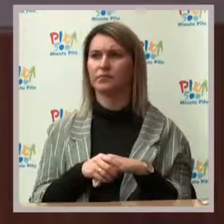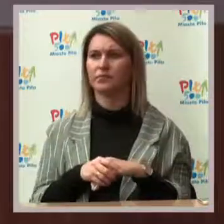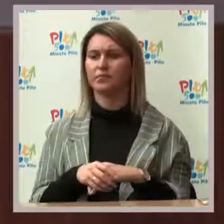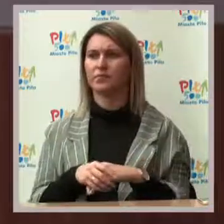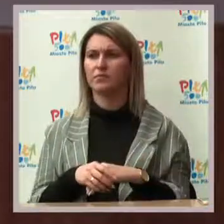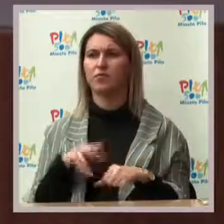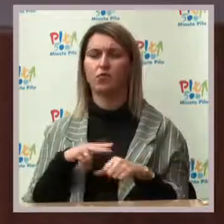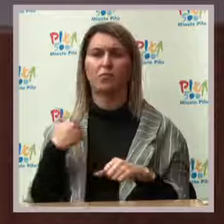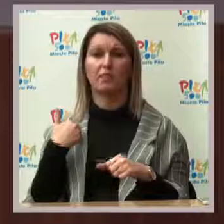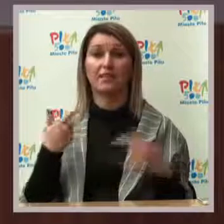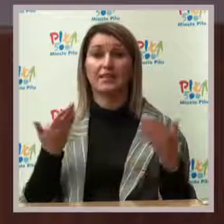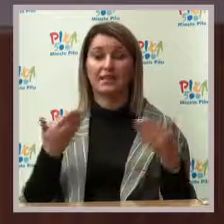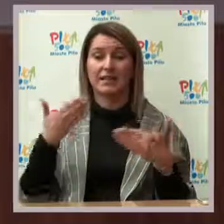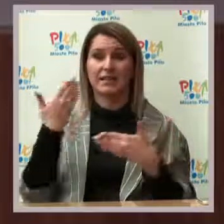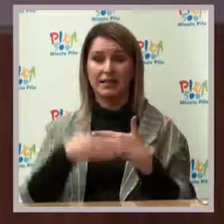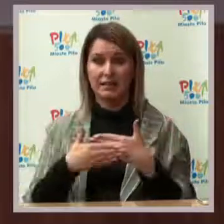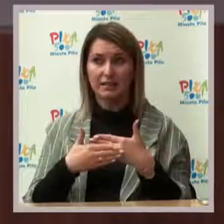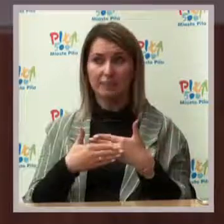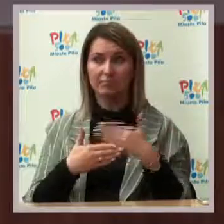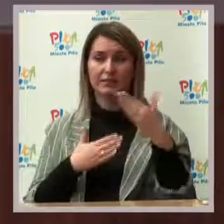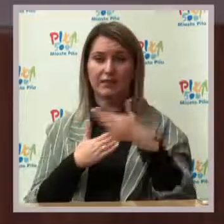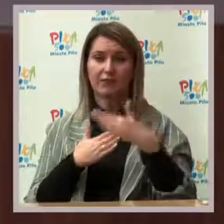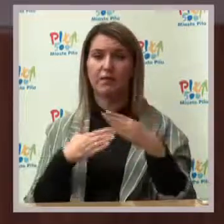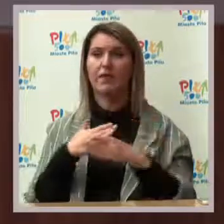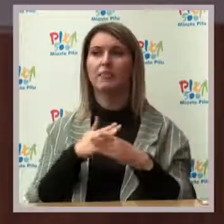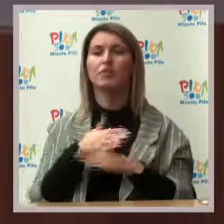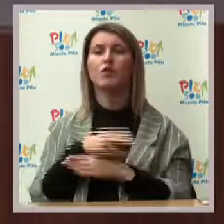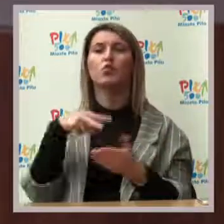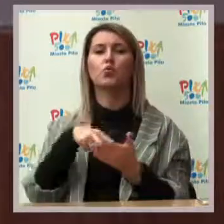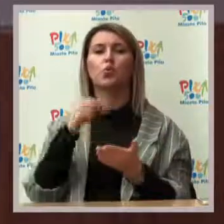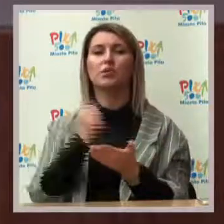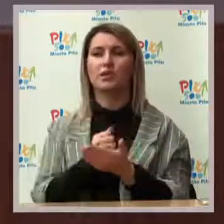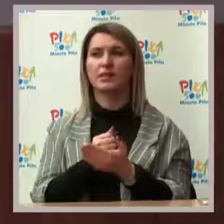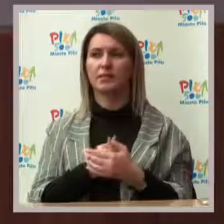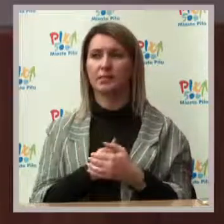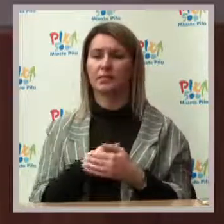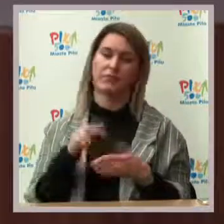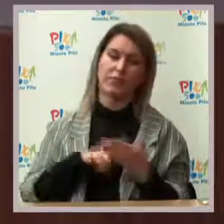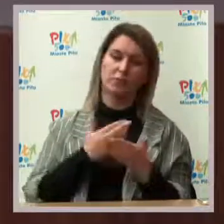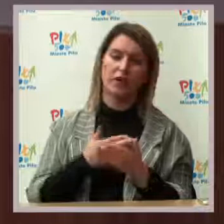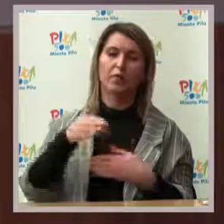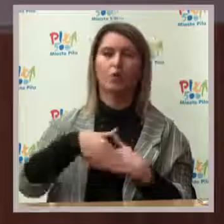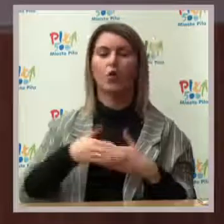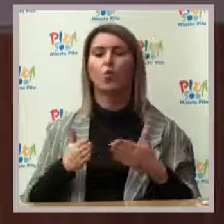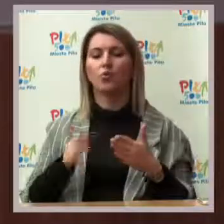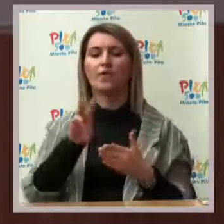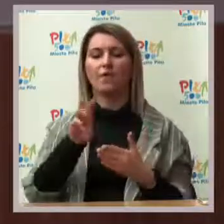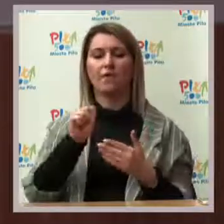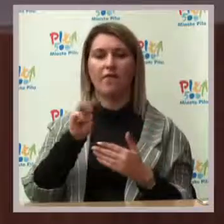ustawę związaną z ochroną terenów rolnych, chociażby w rejonie ulicy Wawelskiej. Ta